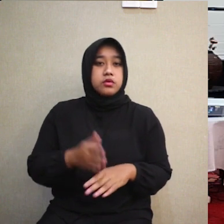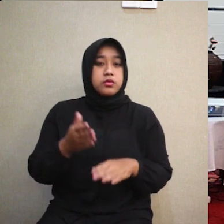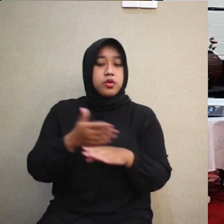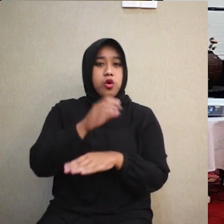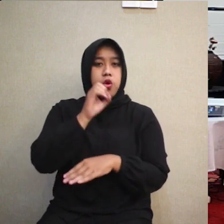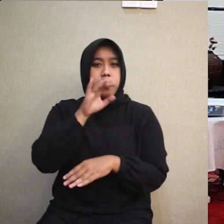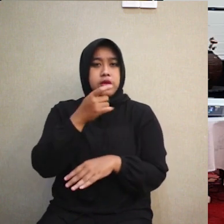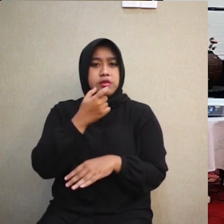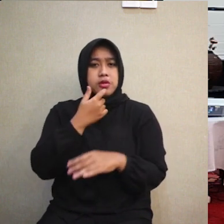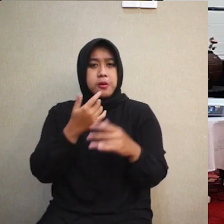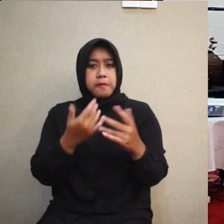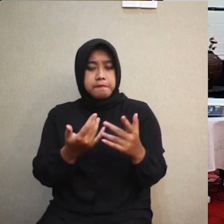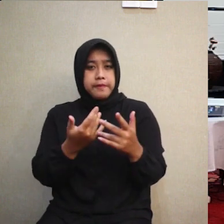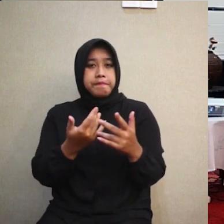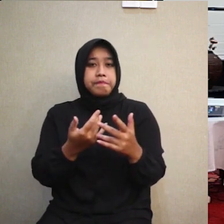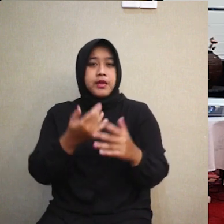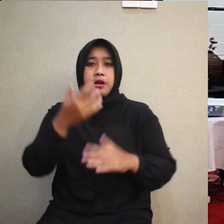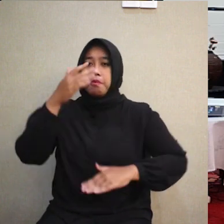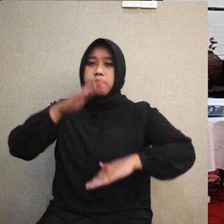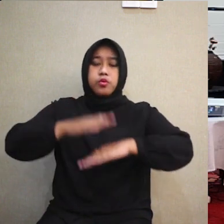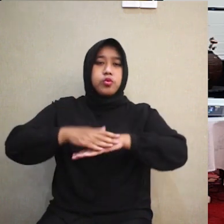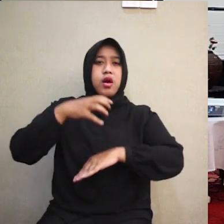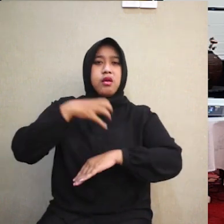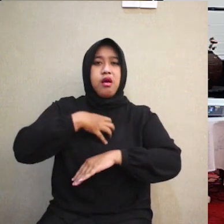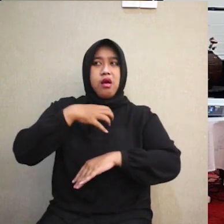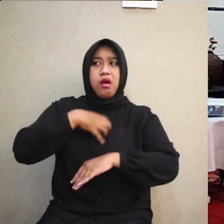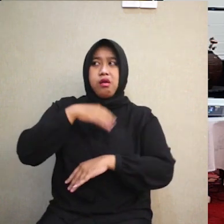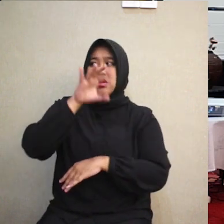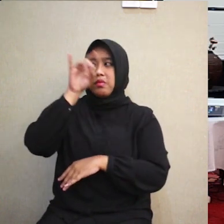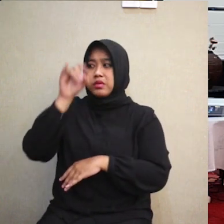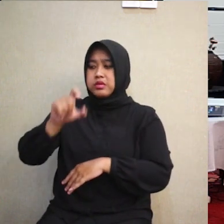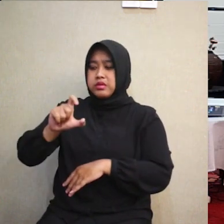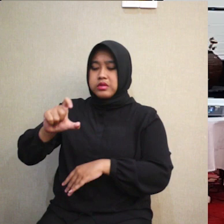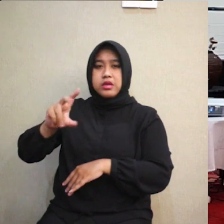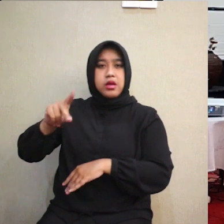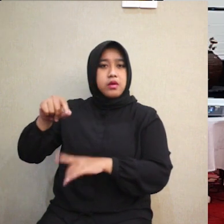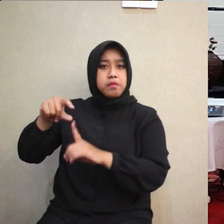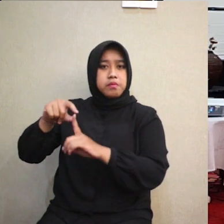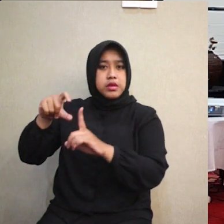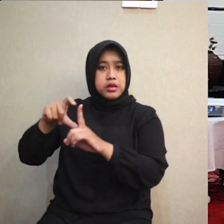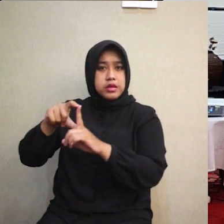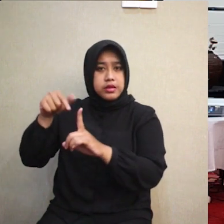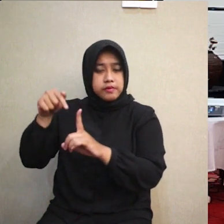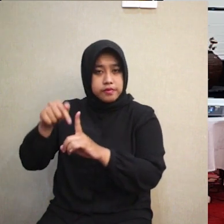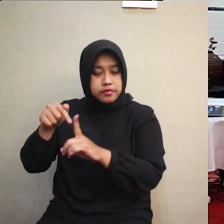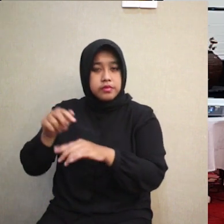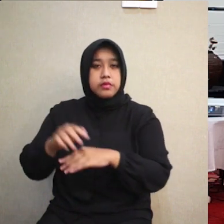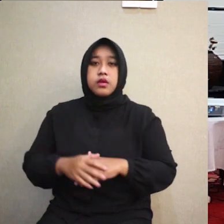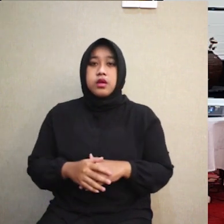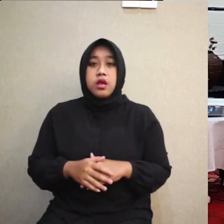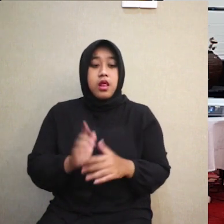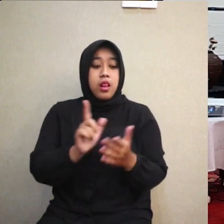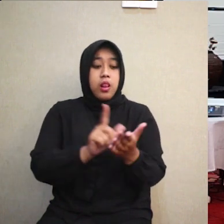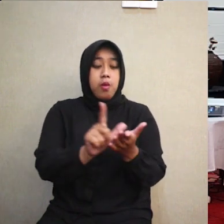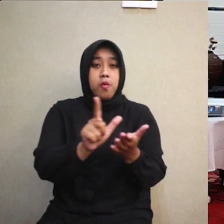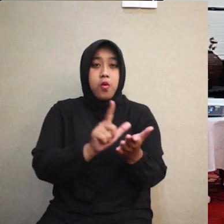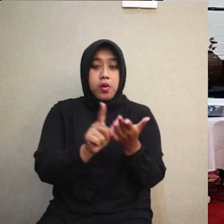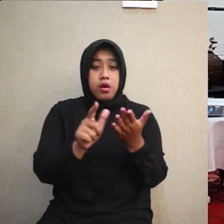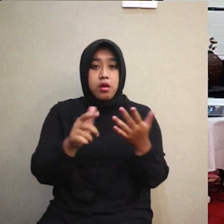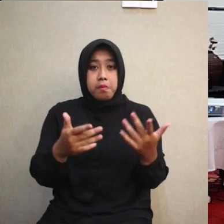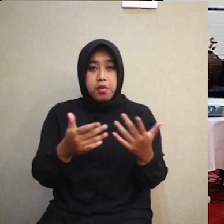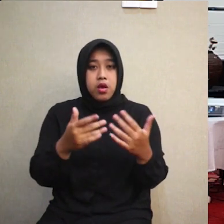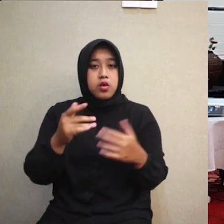soal apa namanya pemenuhan hak dan segala macam crvd kita ke apa namanya laporan ke